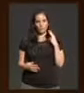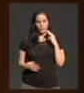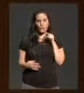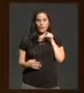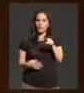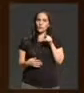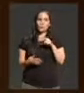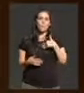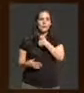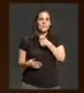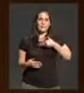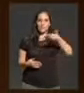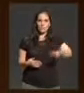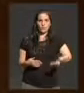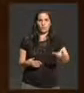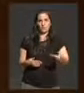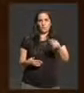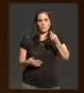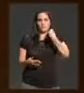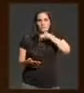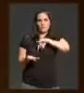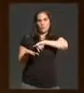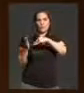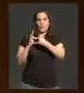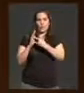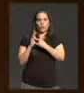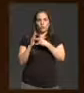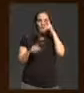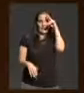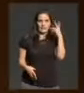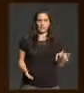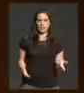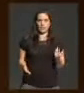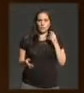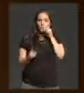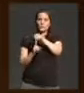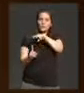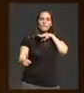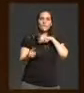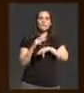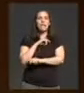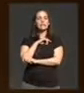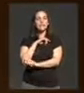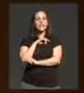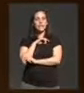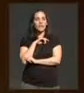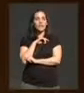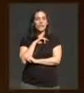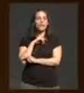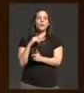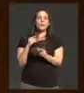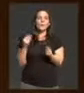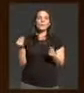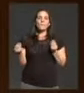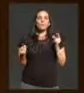Plan estrategikoaren ildotik ere, azpiegituren egitasmo zuzentzailea irtengo da, eta definitzen